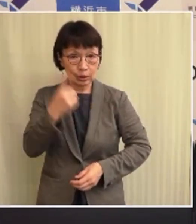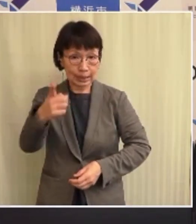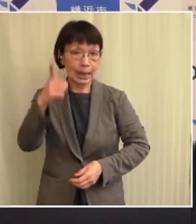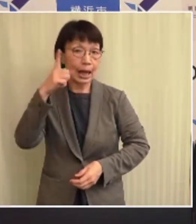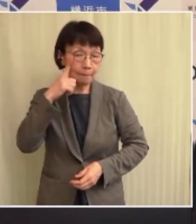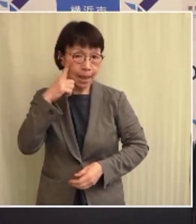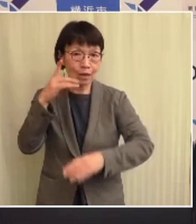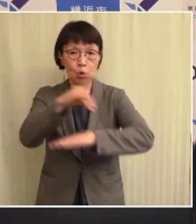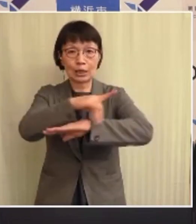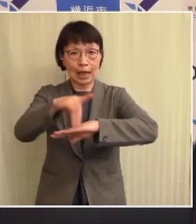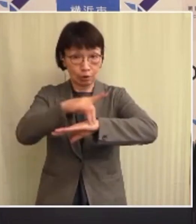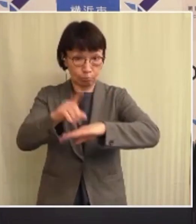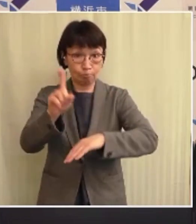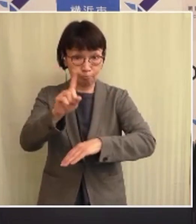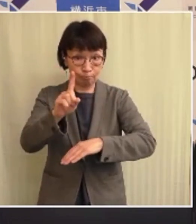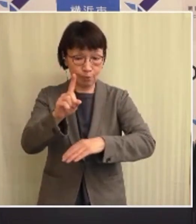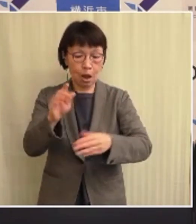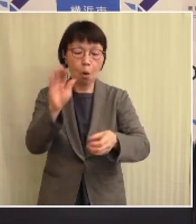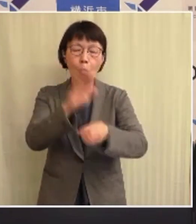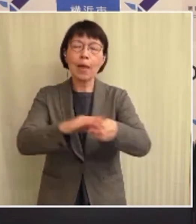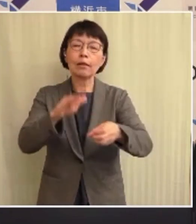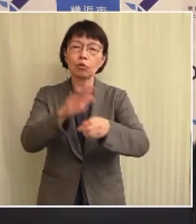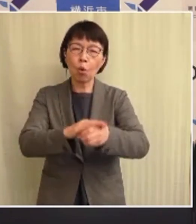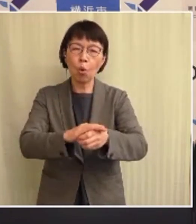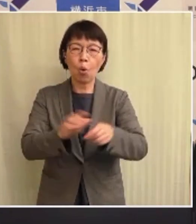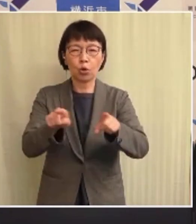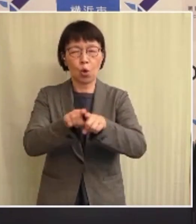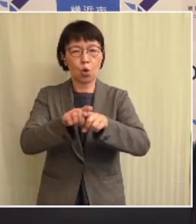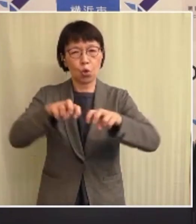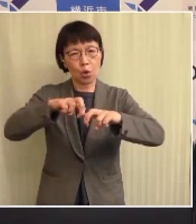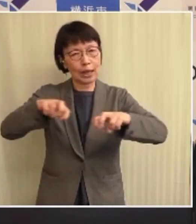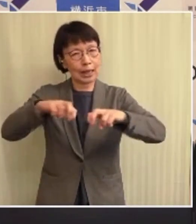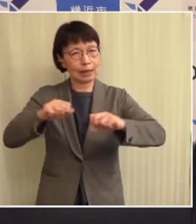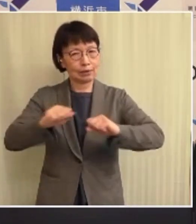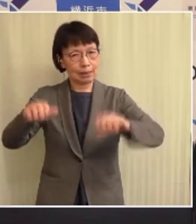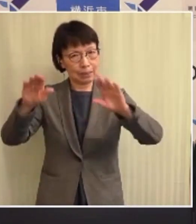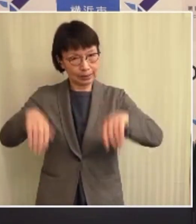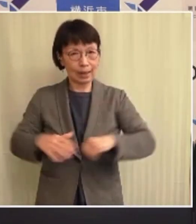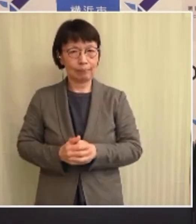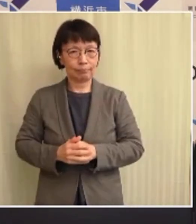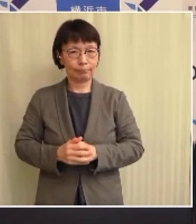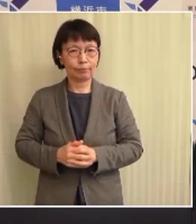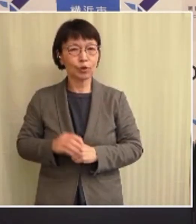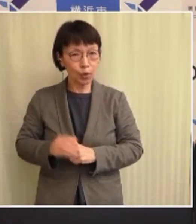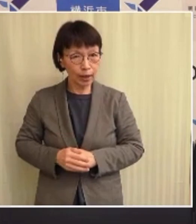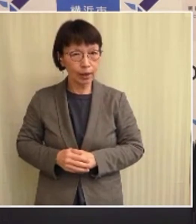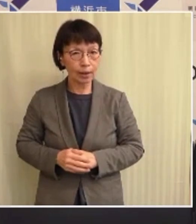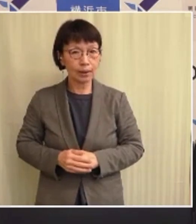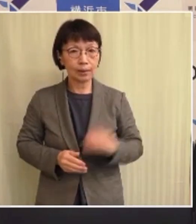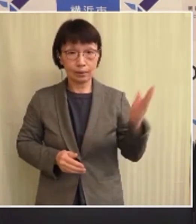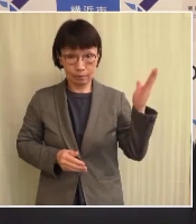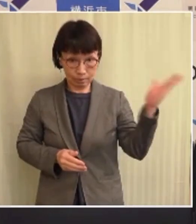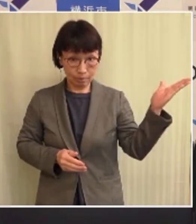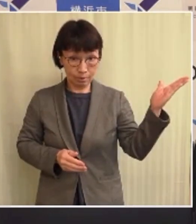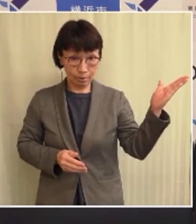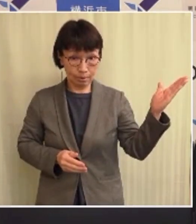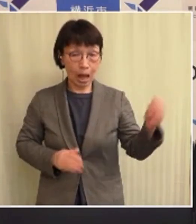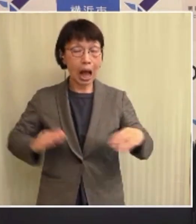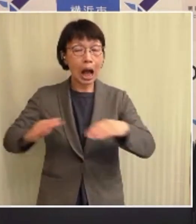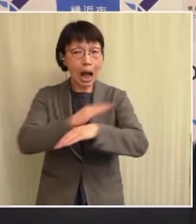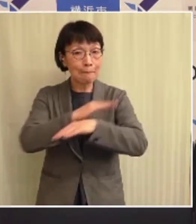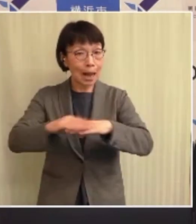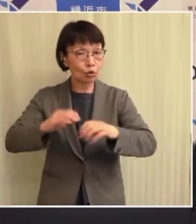として共同開発お弁当共同開発いたしました。それがですね、このまず浜の元気ご